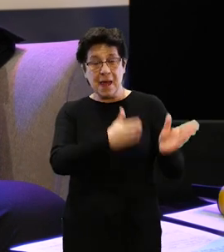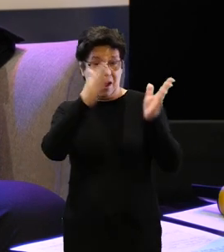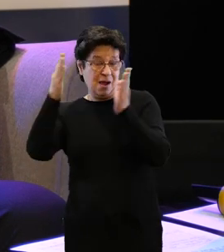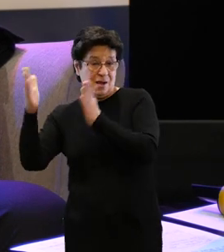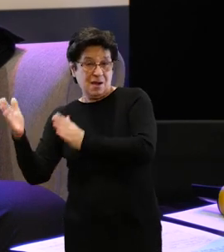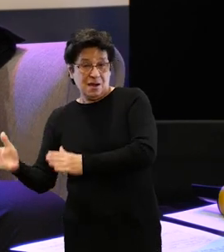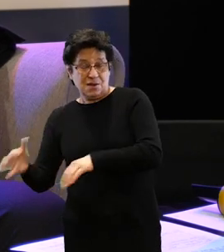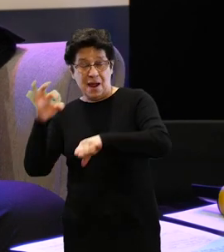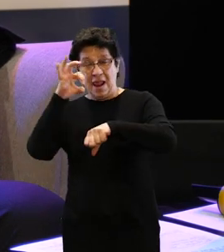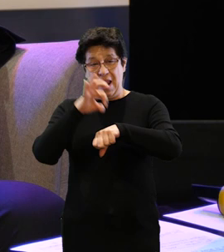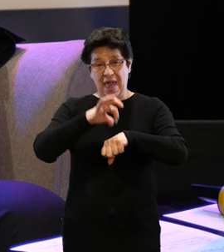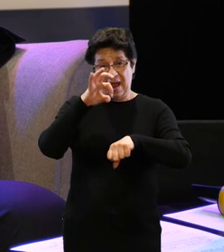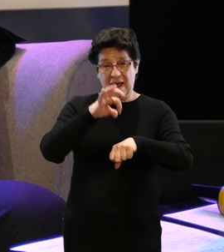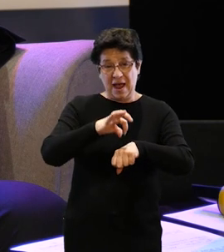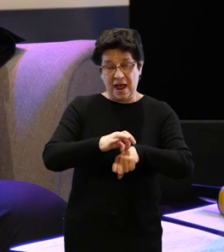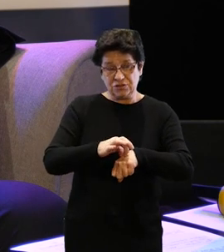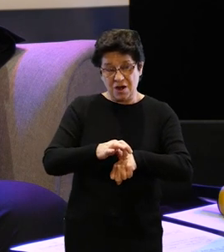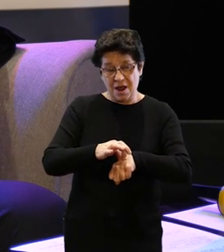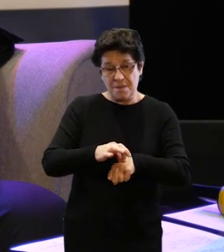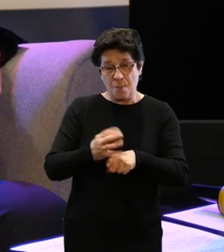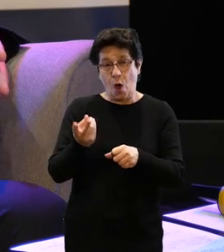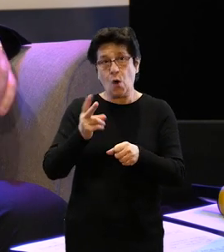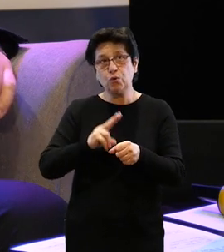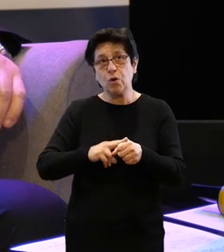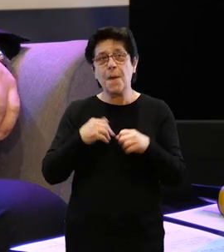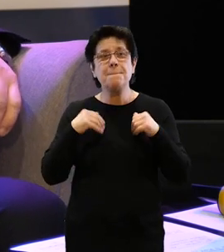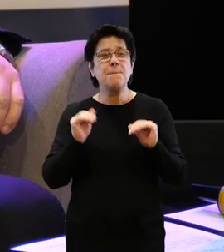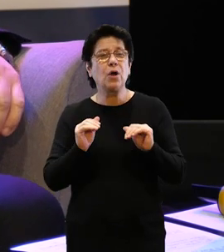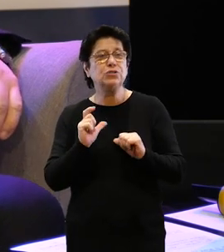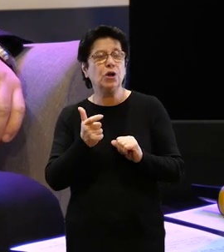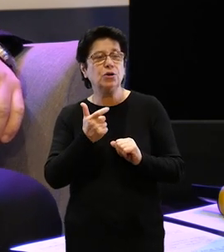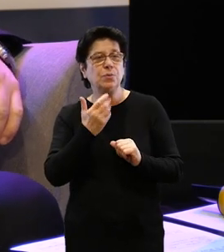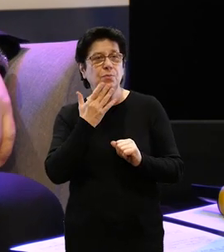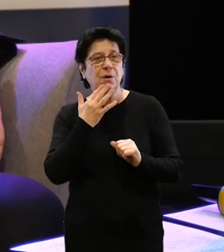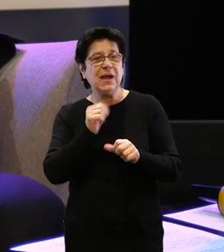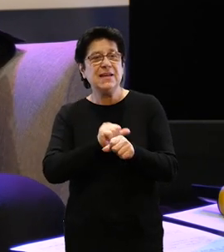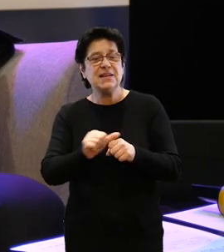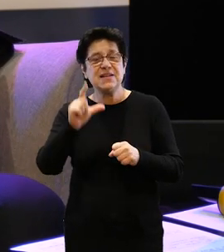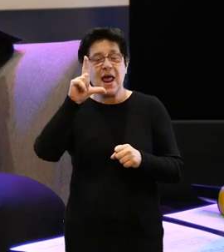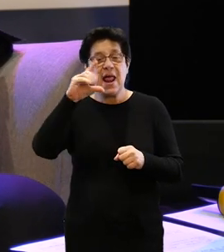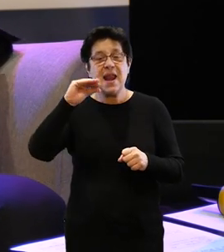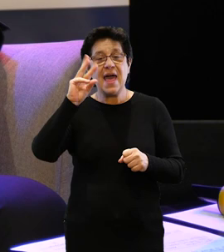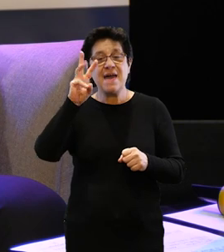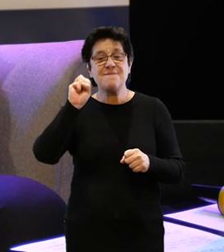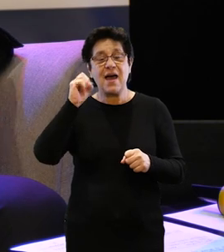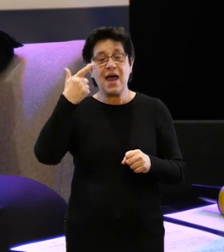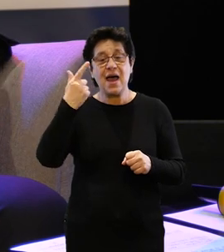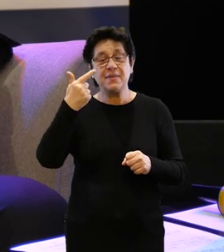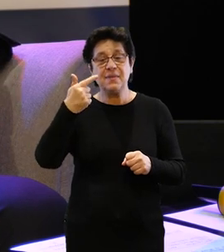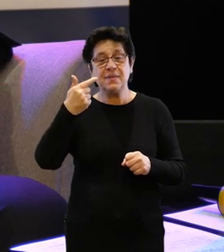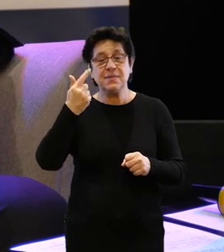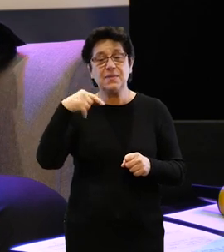następnym lekarzem o którym mogę coś powiedzieć jest doktor Józef Lewandowski który